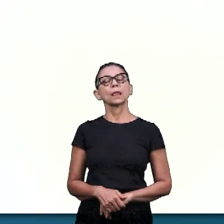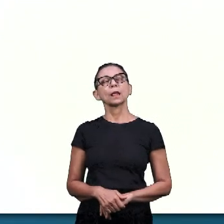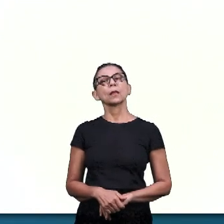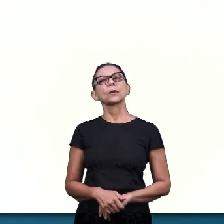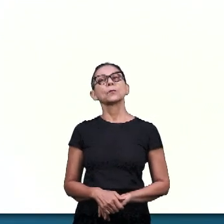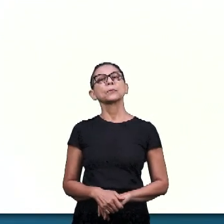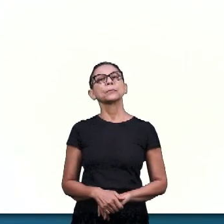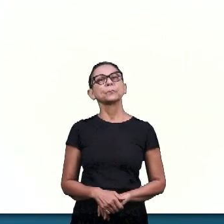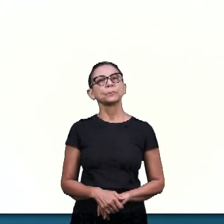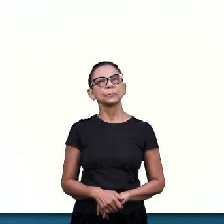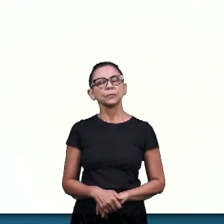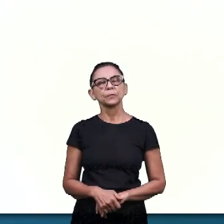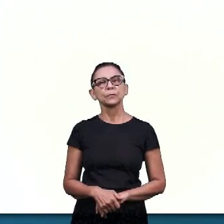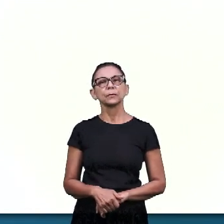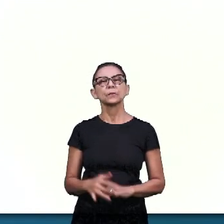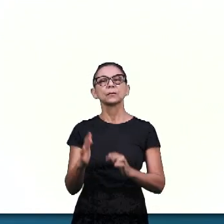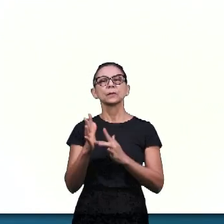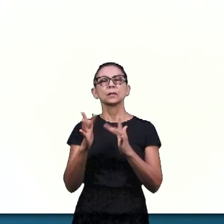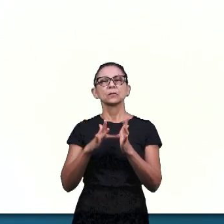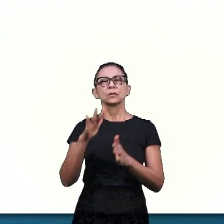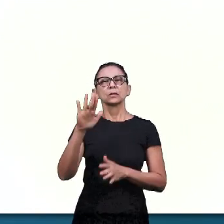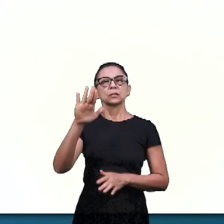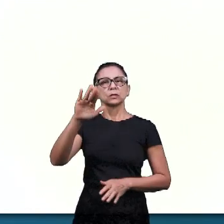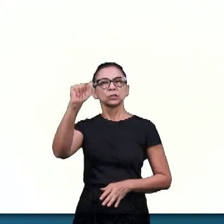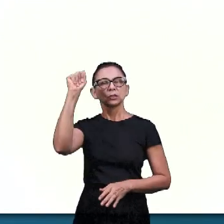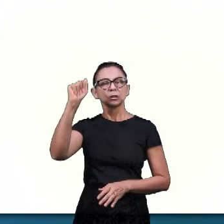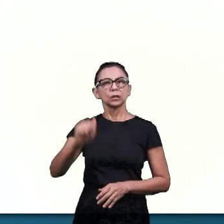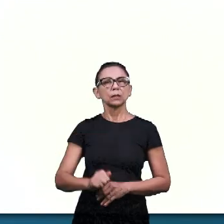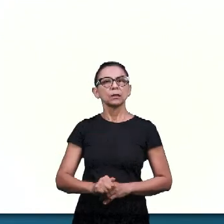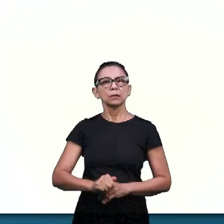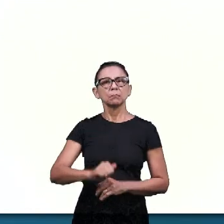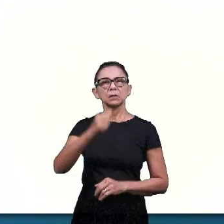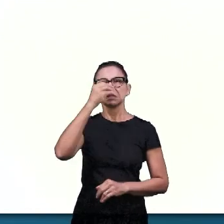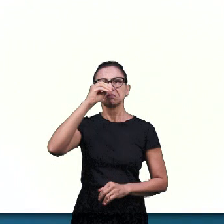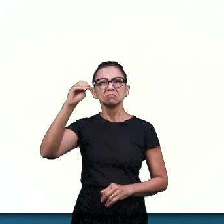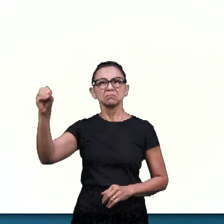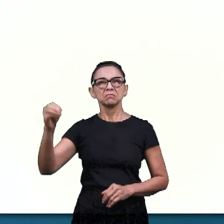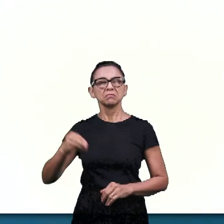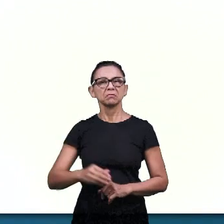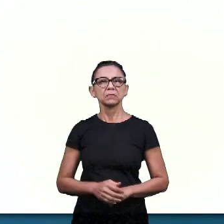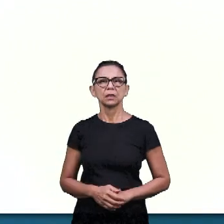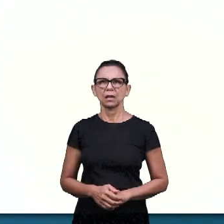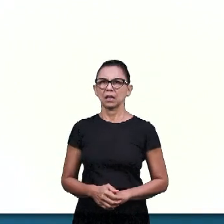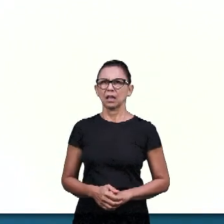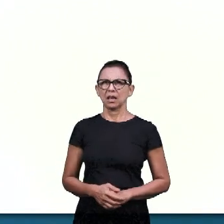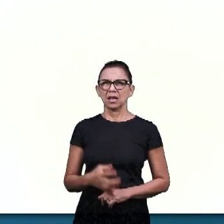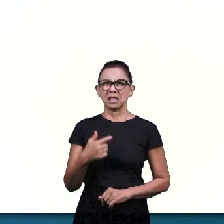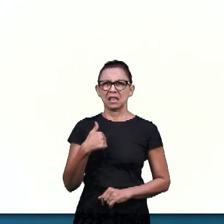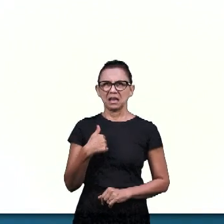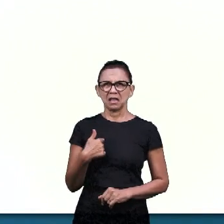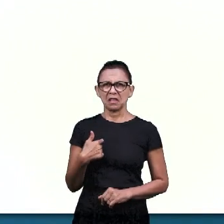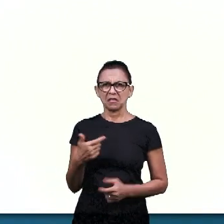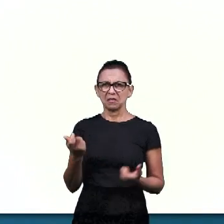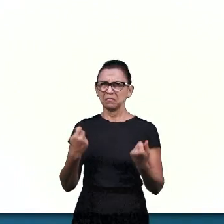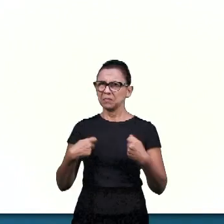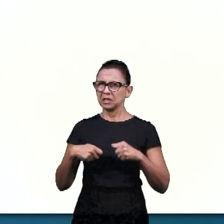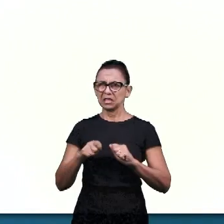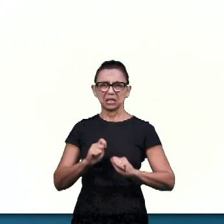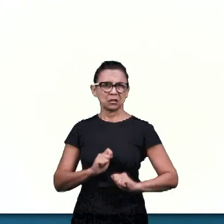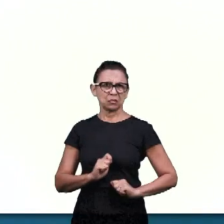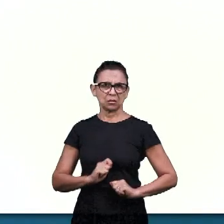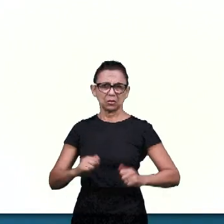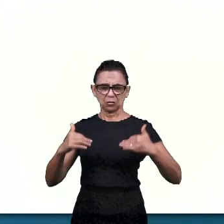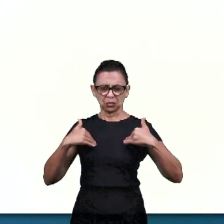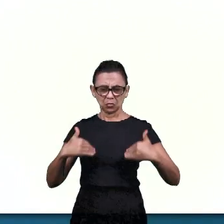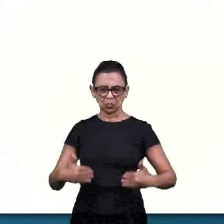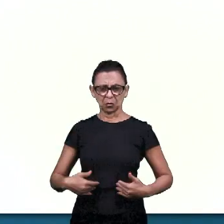rejet au corps. Il n'a pas besoin du corps. Il est cher. Il fait des rassemblements, des réunions.